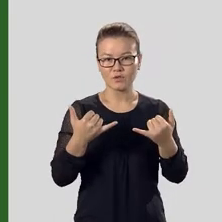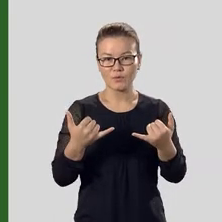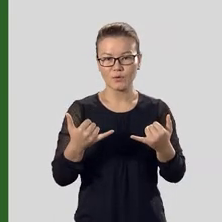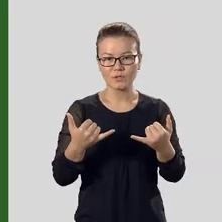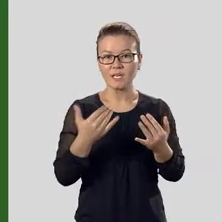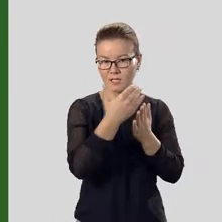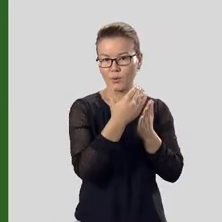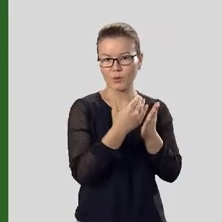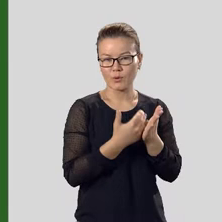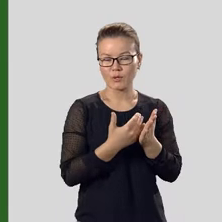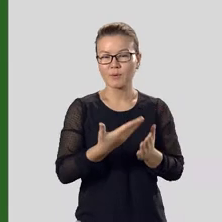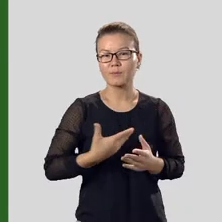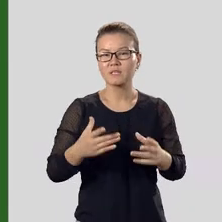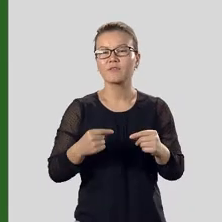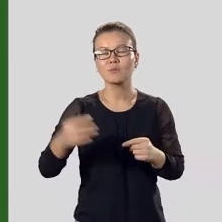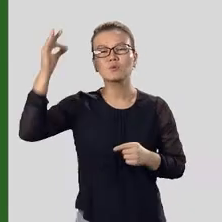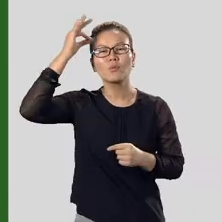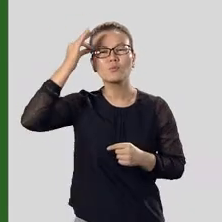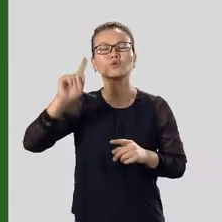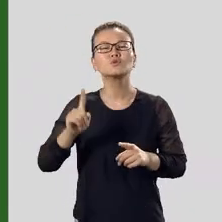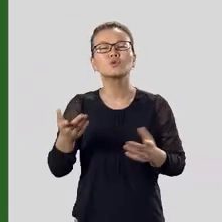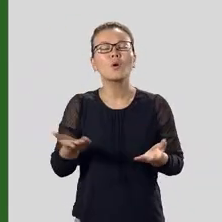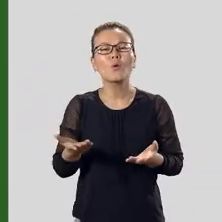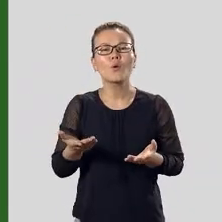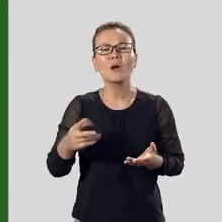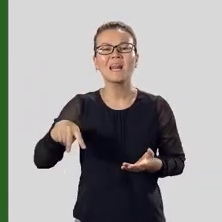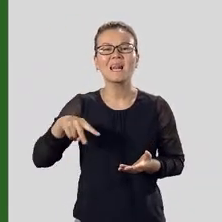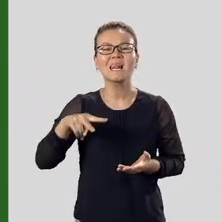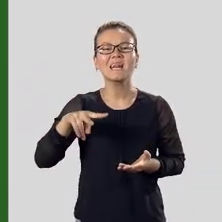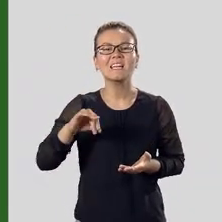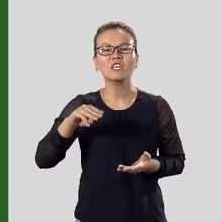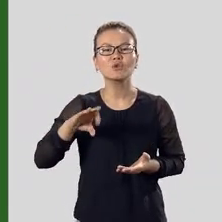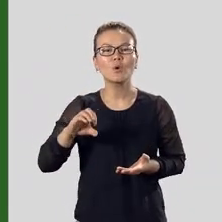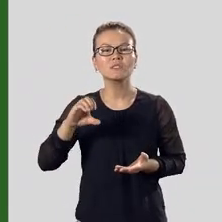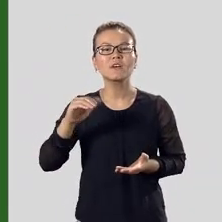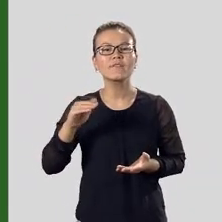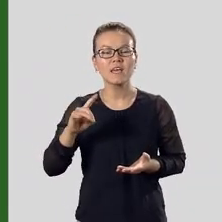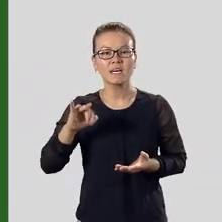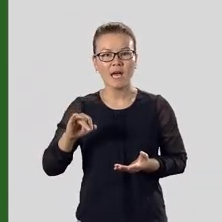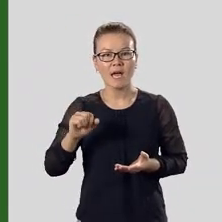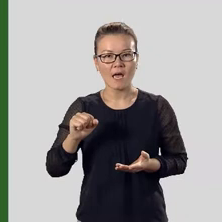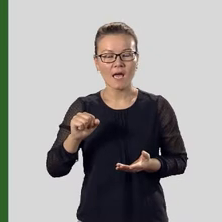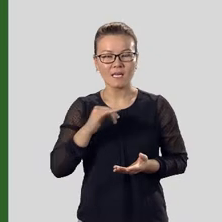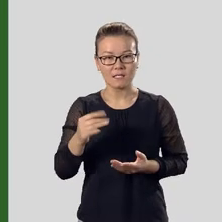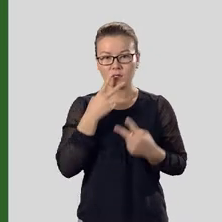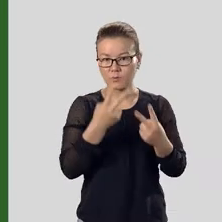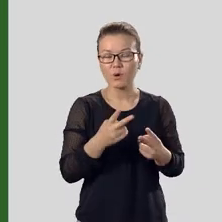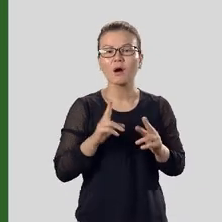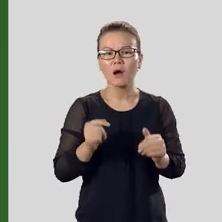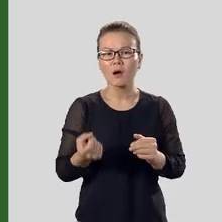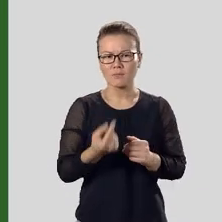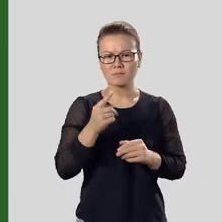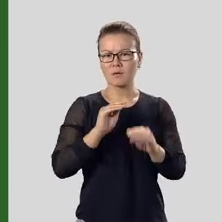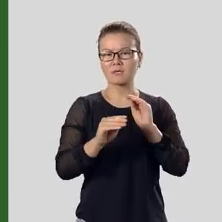Сегодня на уроке мы с вами вспомним, что такое литосфера, и рассмотрим, как образовались